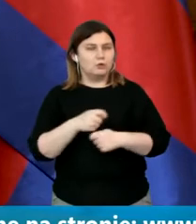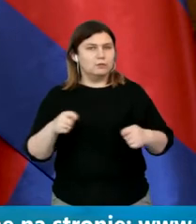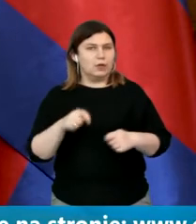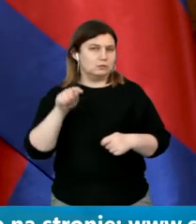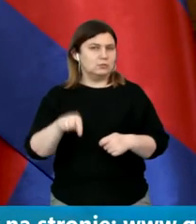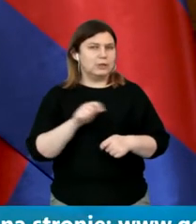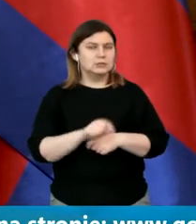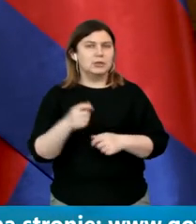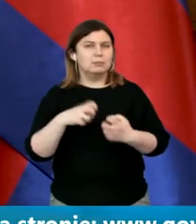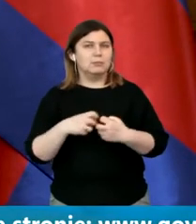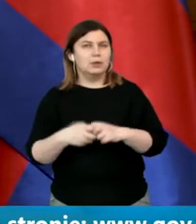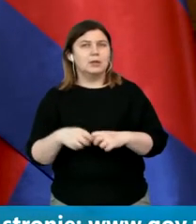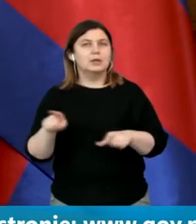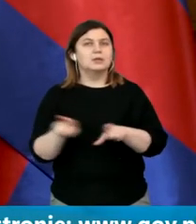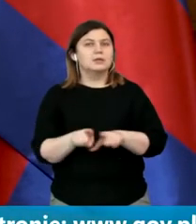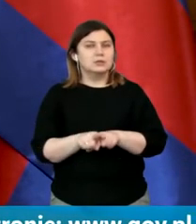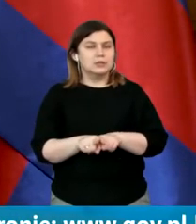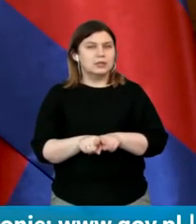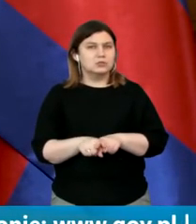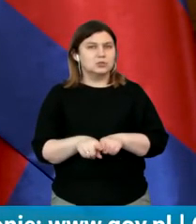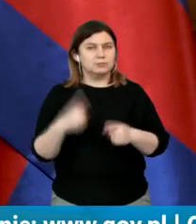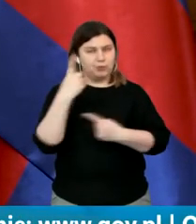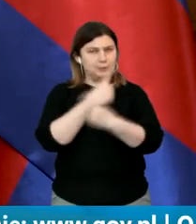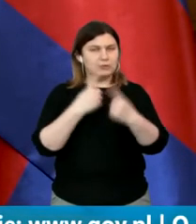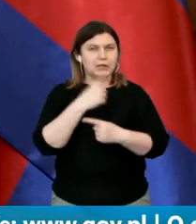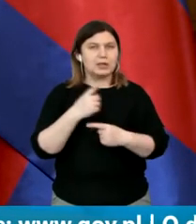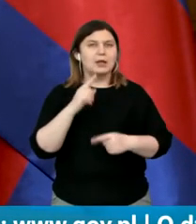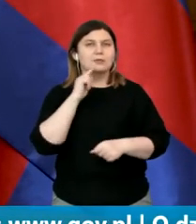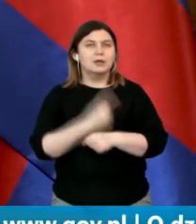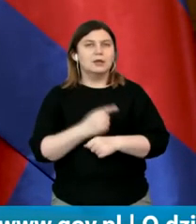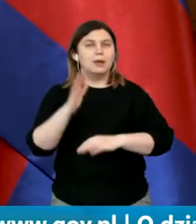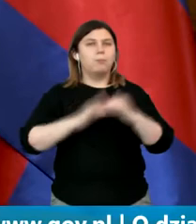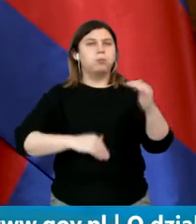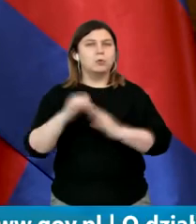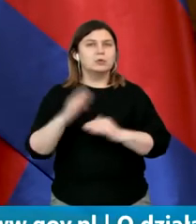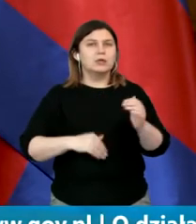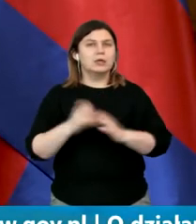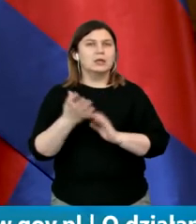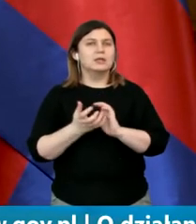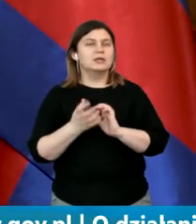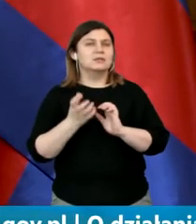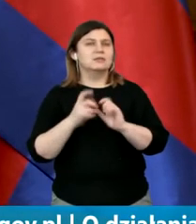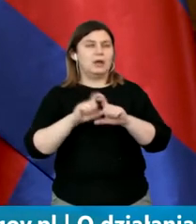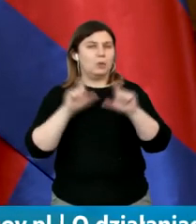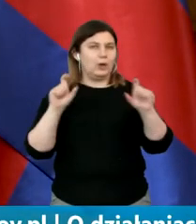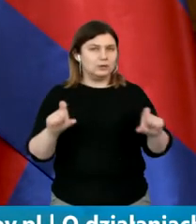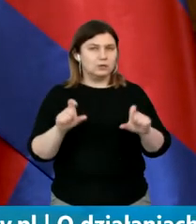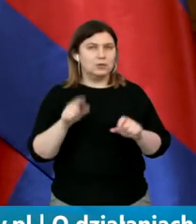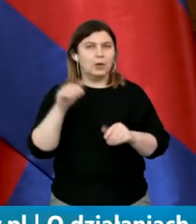etapie i też podejmowaliśmy racjonalne decyzje inwestycyjne, jak choćby budowa zakładu termicznego unieszkodliwiania odpadów. Tyle takiego, może